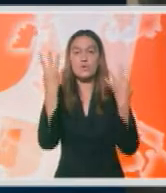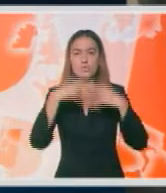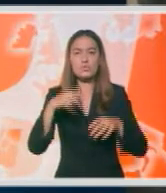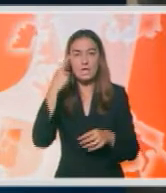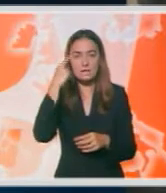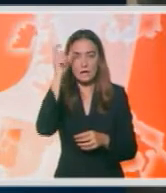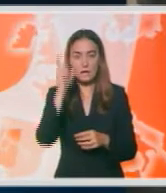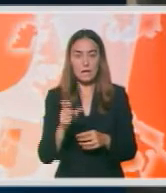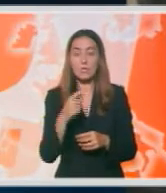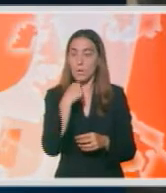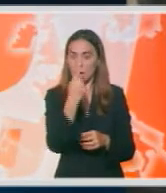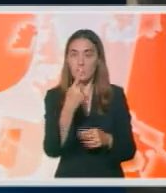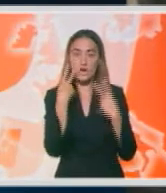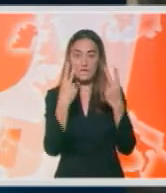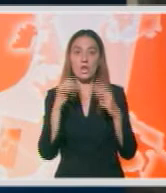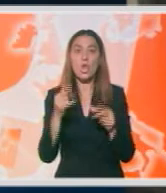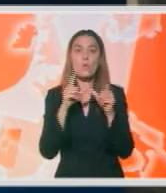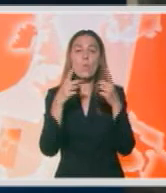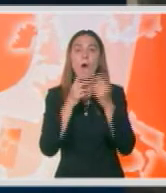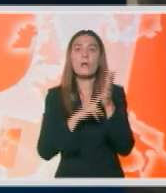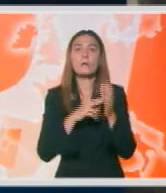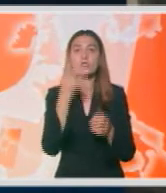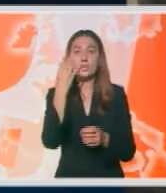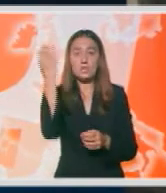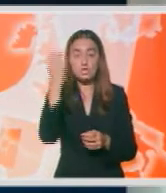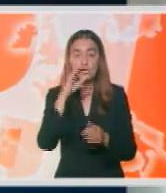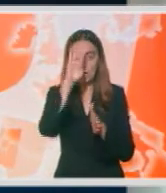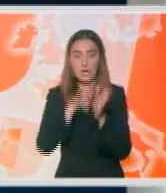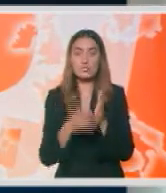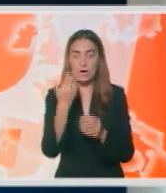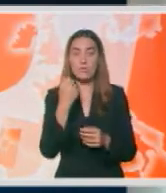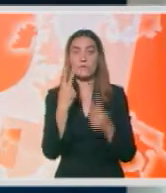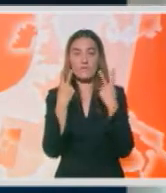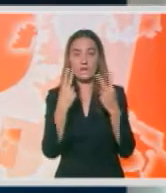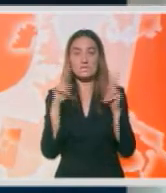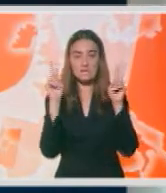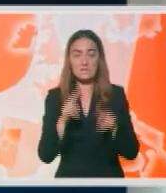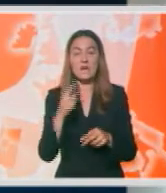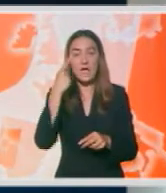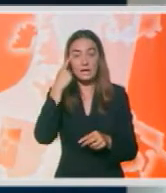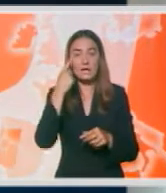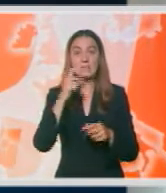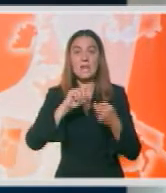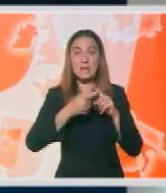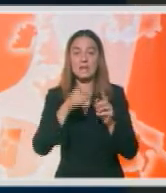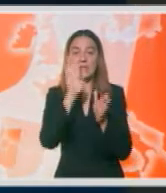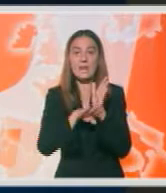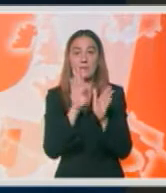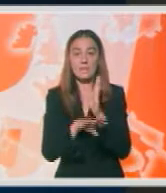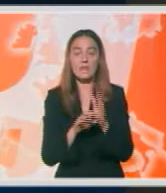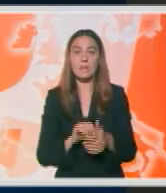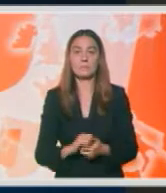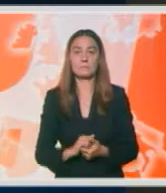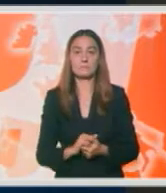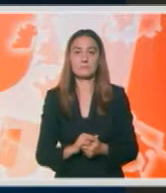Kinu Charles Kapčan kaže da je vrednost juana možda čak 40% niža od realne, zbog čega je kineska roba jeftinija. I do think